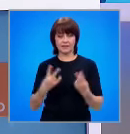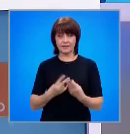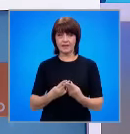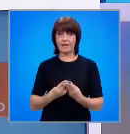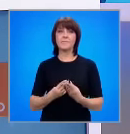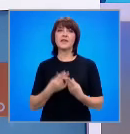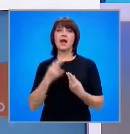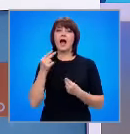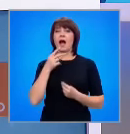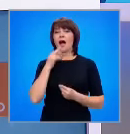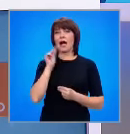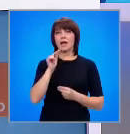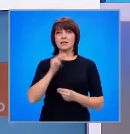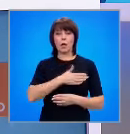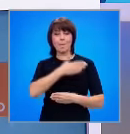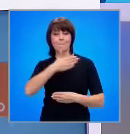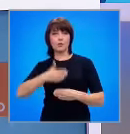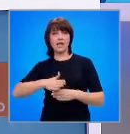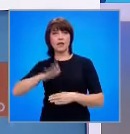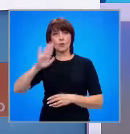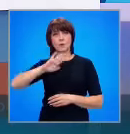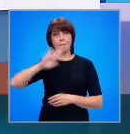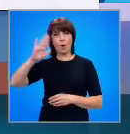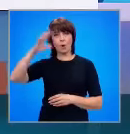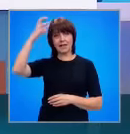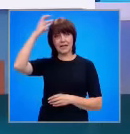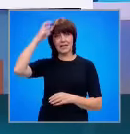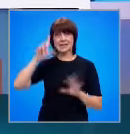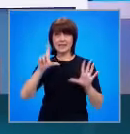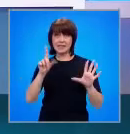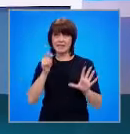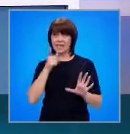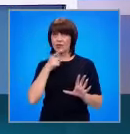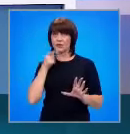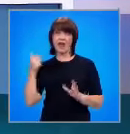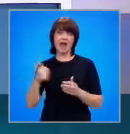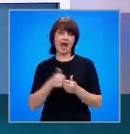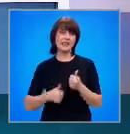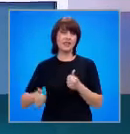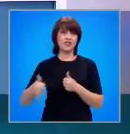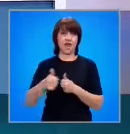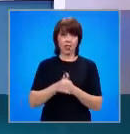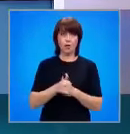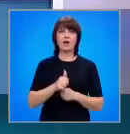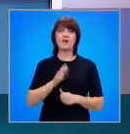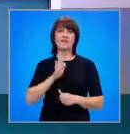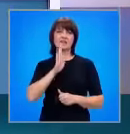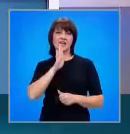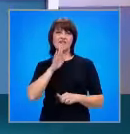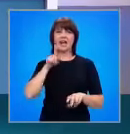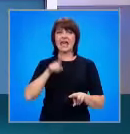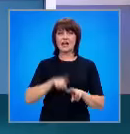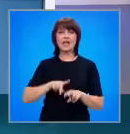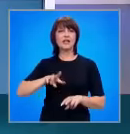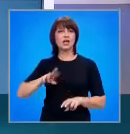кралство казаха последно с Богом на кралицата, която 70 години беше начало на Обединеното кралство, Северна Ирландия и